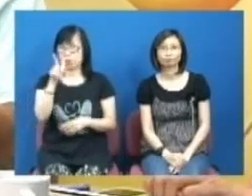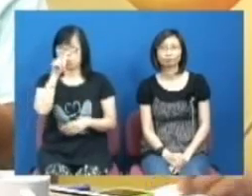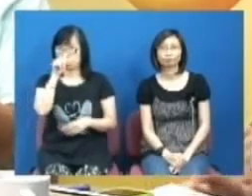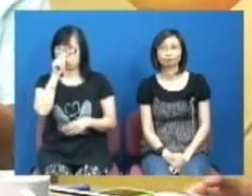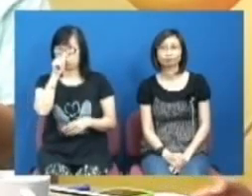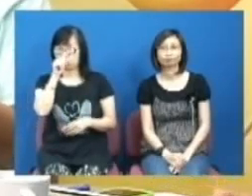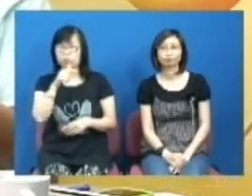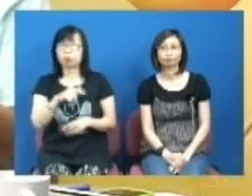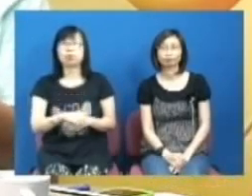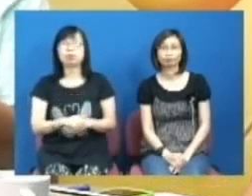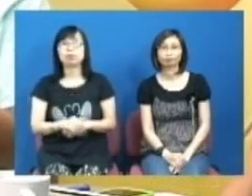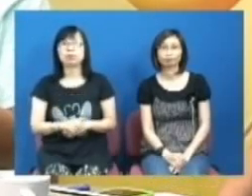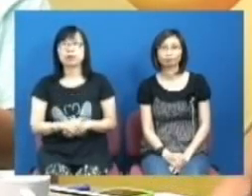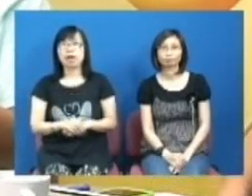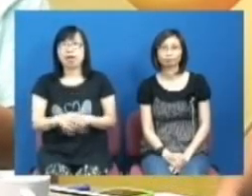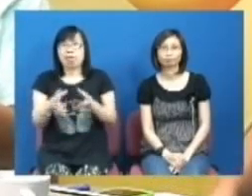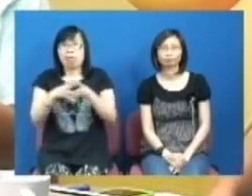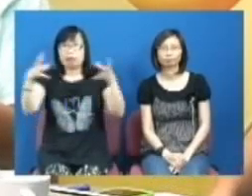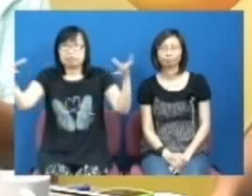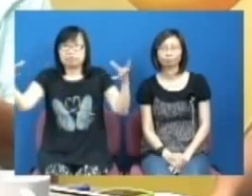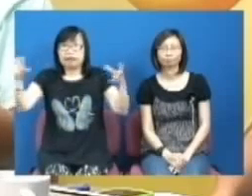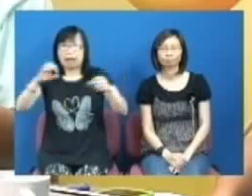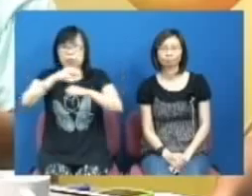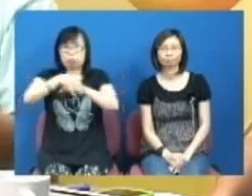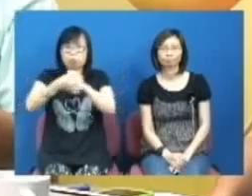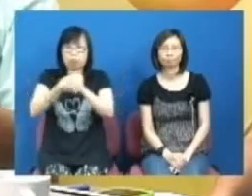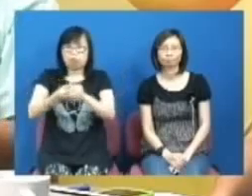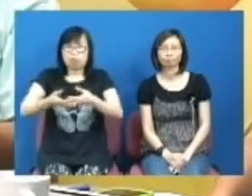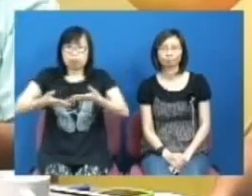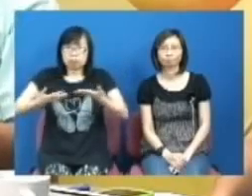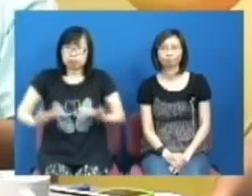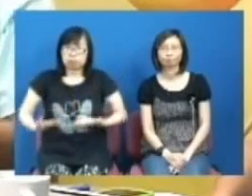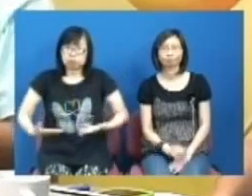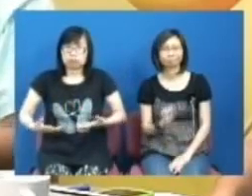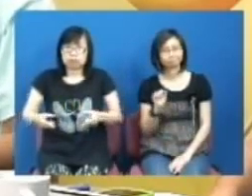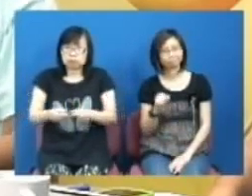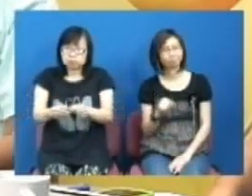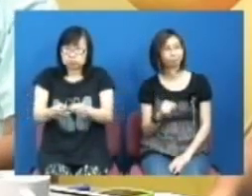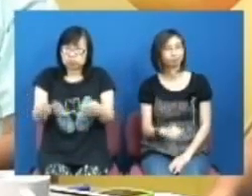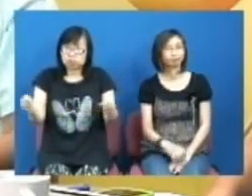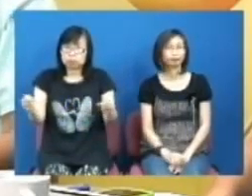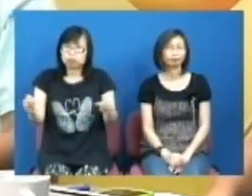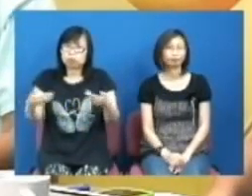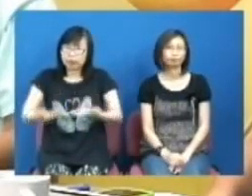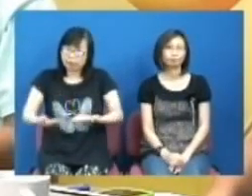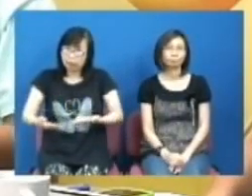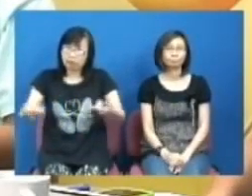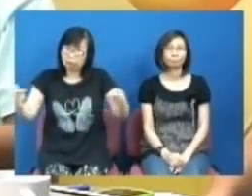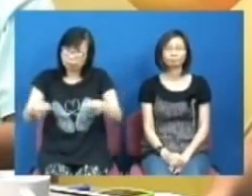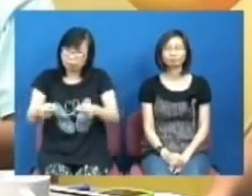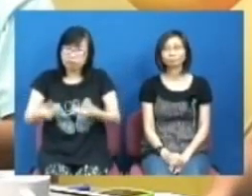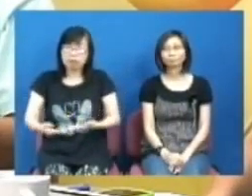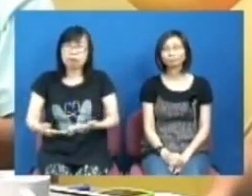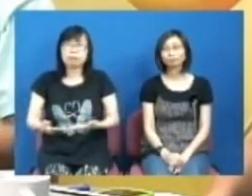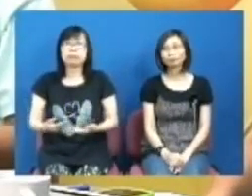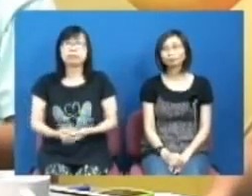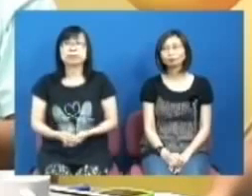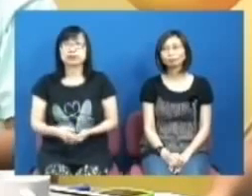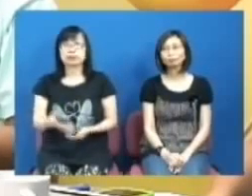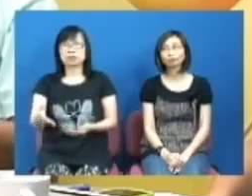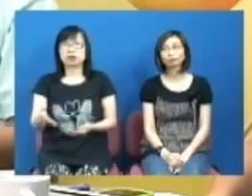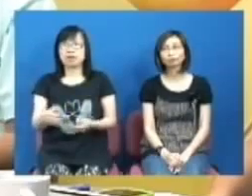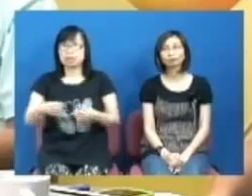蘇聯呢個咁嘅超級大國，佢嘅重量越嚟越輕啊嘛，佢亦都唔想喺個阿富汗